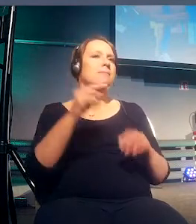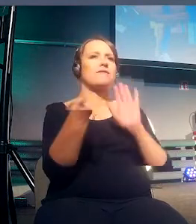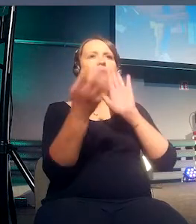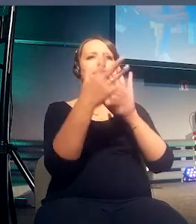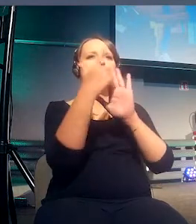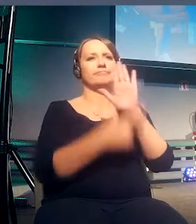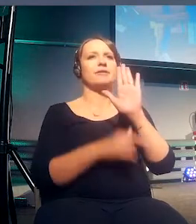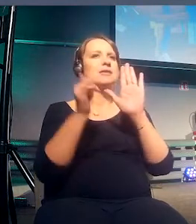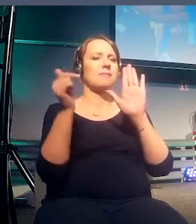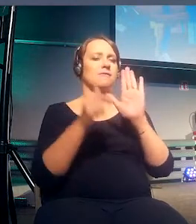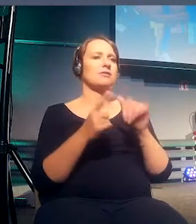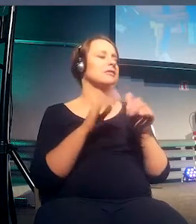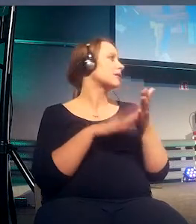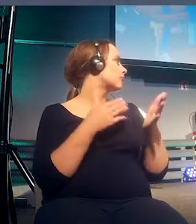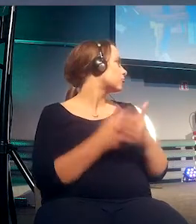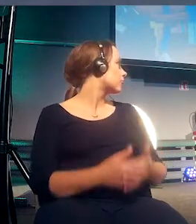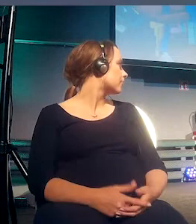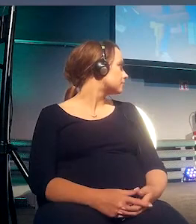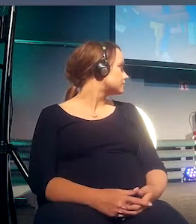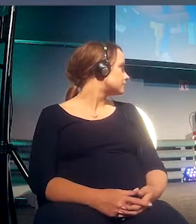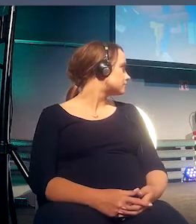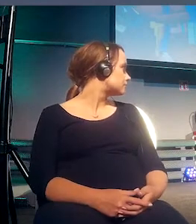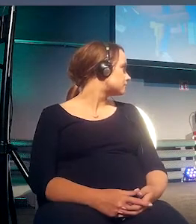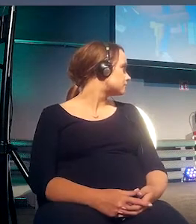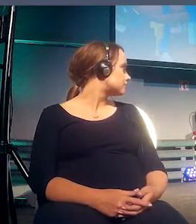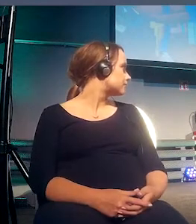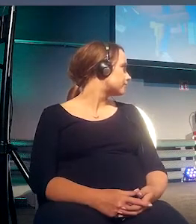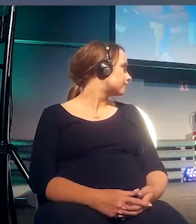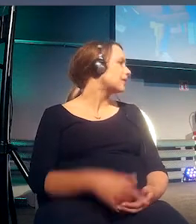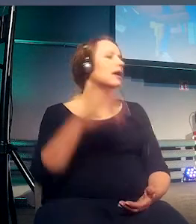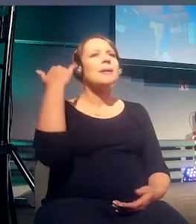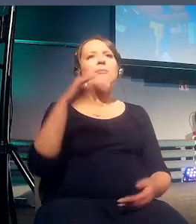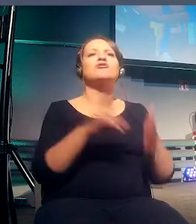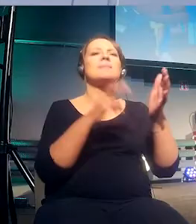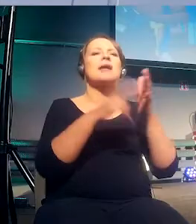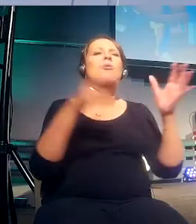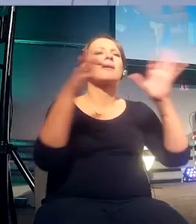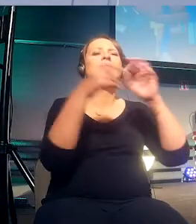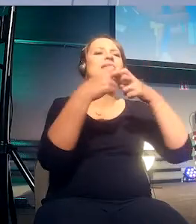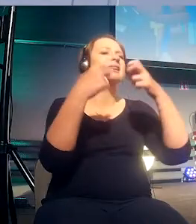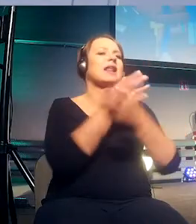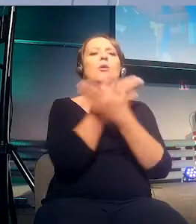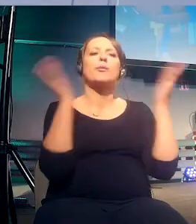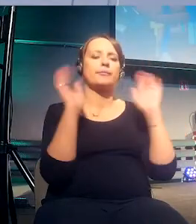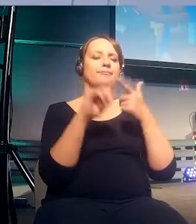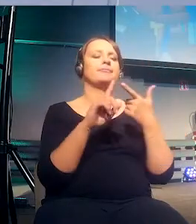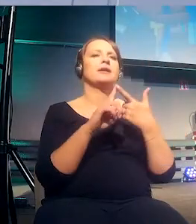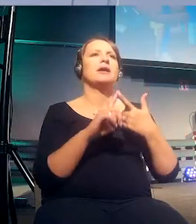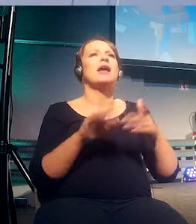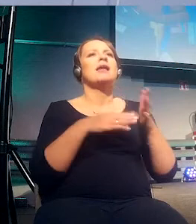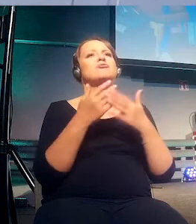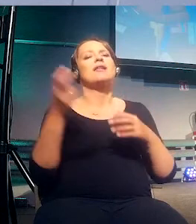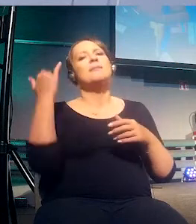tym interfejsie. Na przykład błąd związany z brakiem połączenia z internetem. Błąd po stronie tego